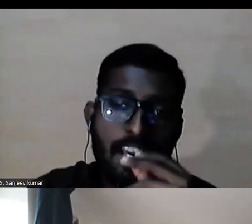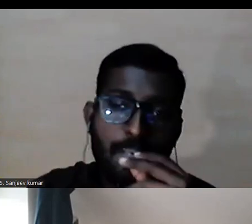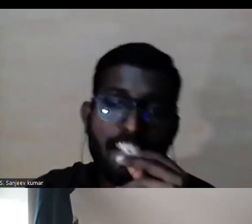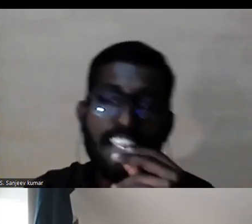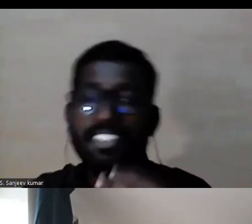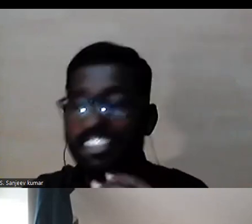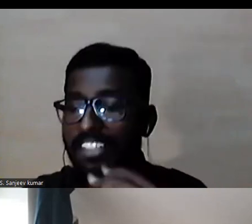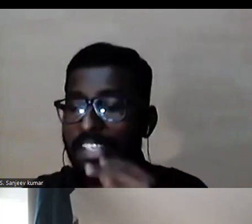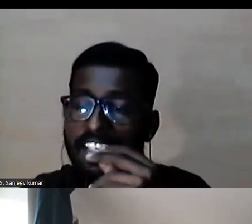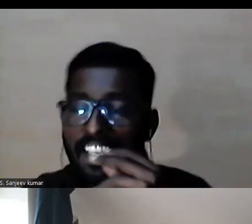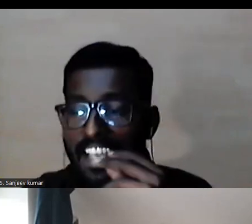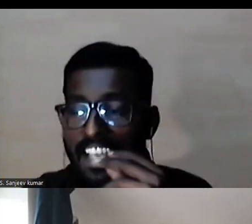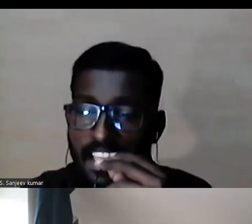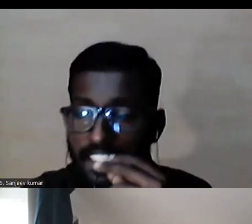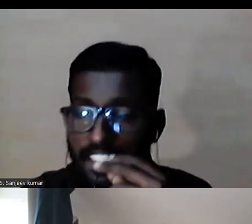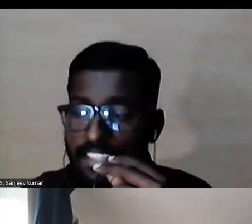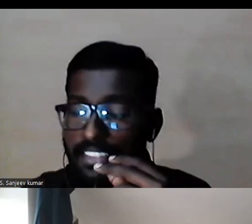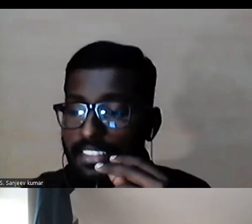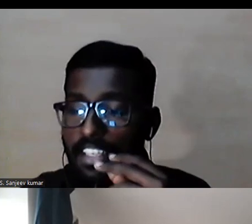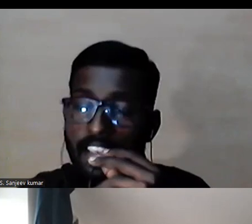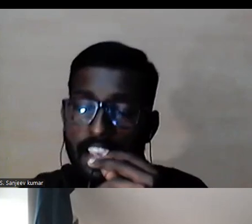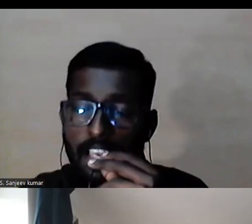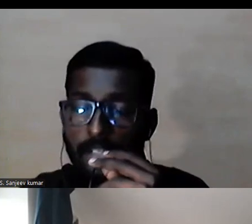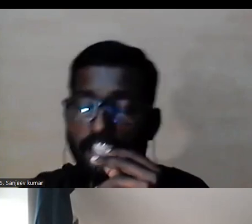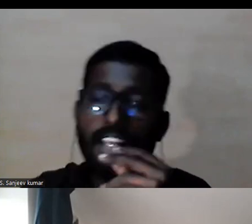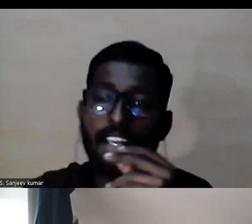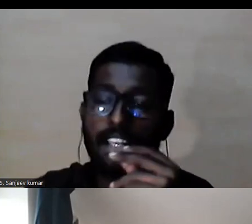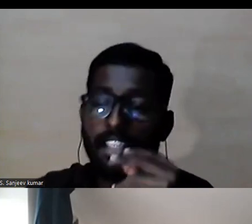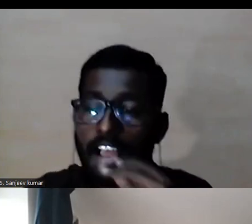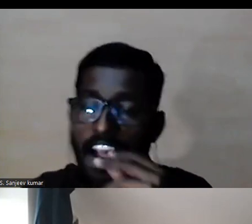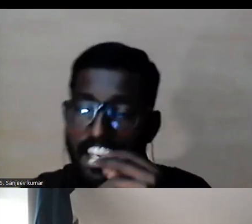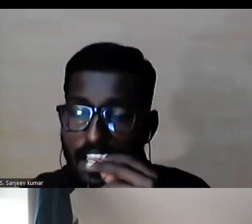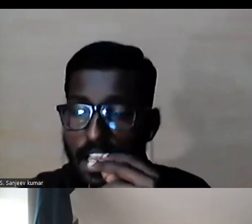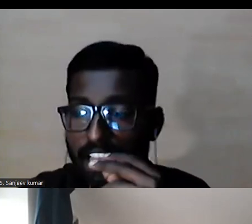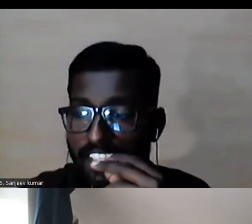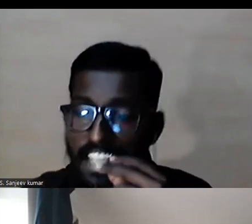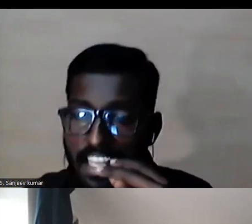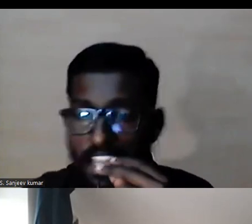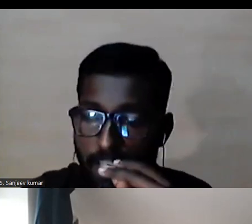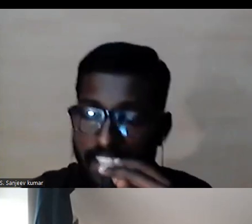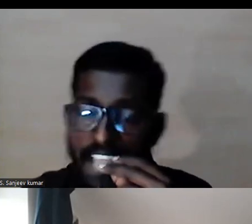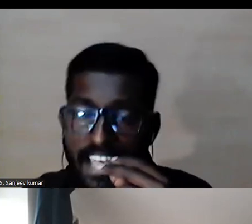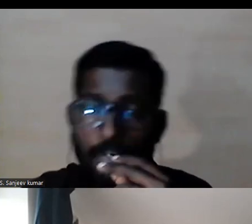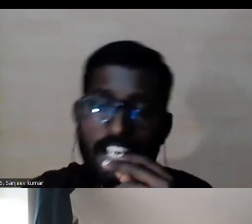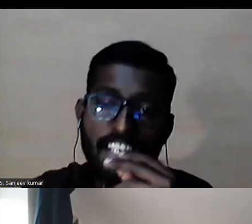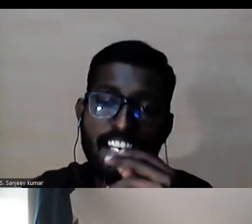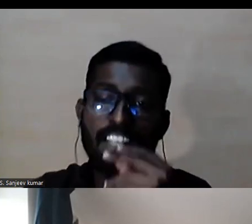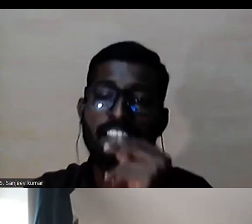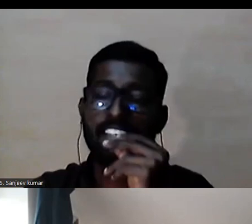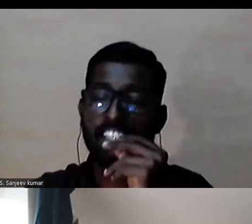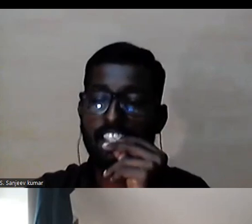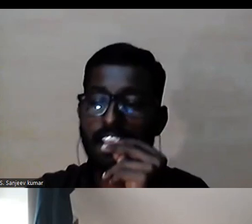ஏ அவண்ணா ஏ அண்ணா ஏ அவண்ணா அண்ணா அவண்ணா அம்பேத்கரை